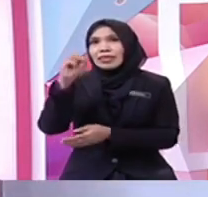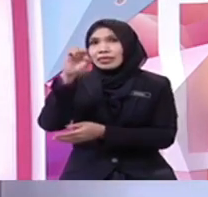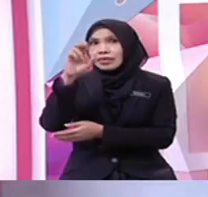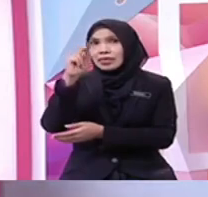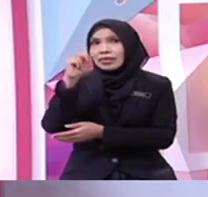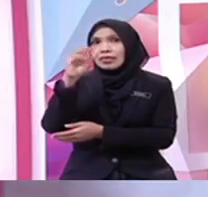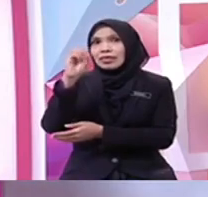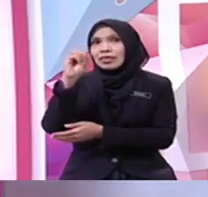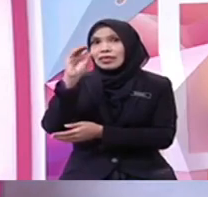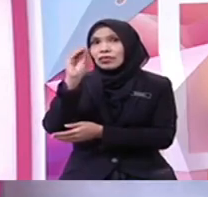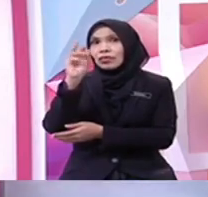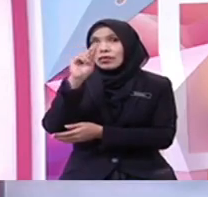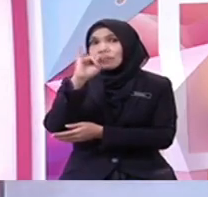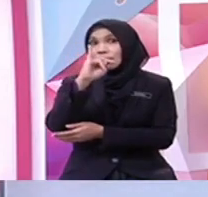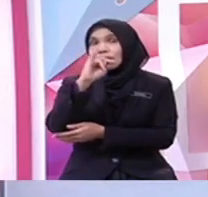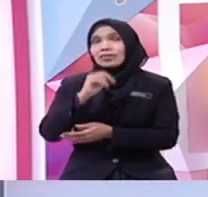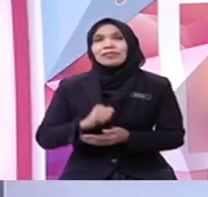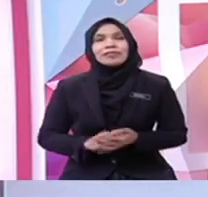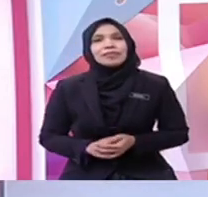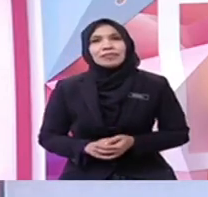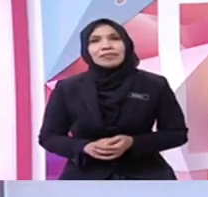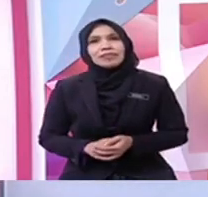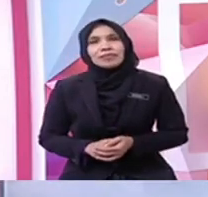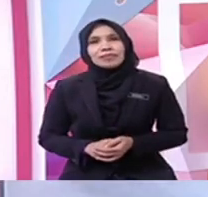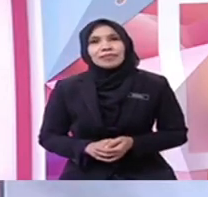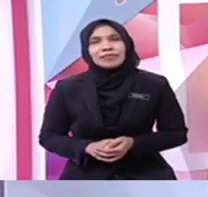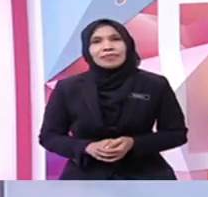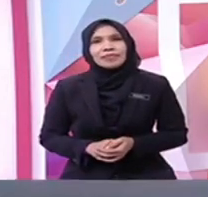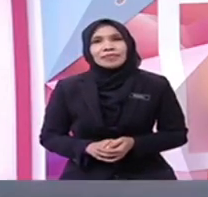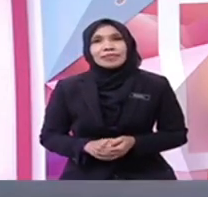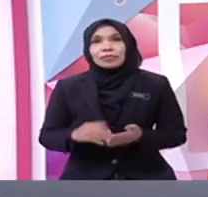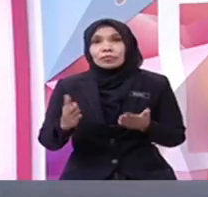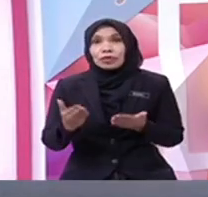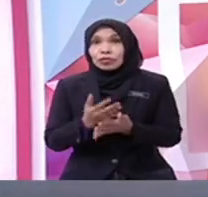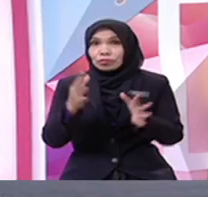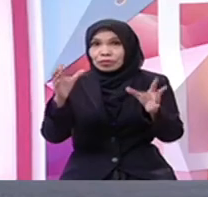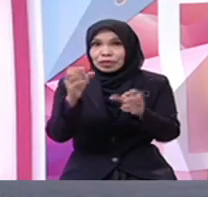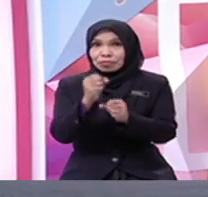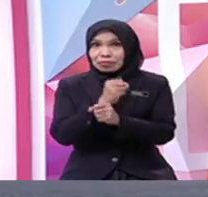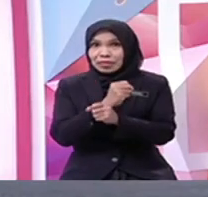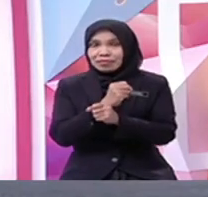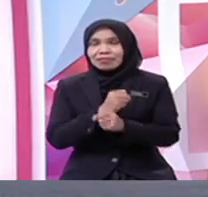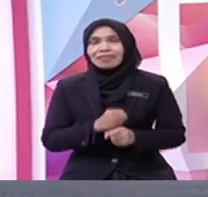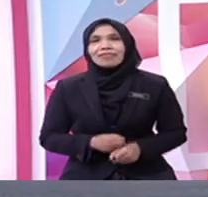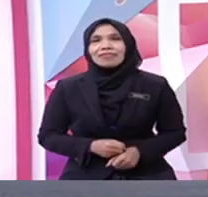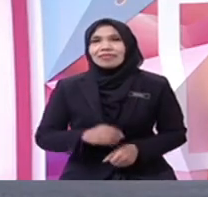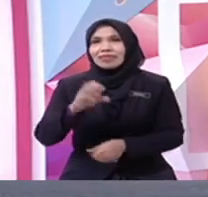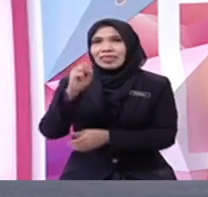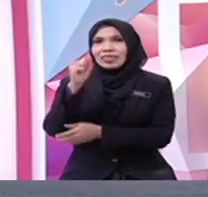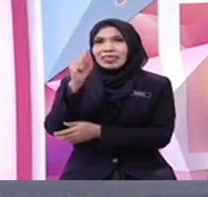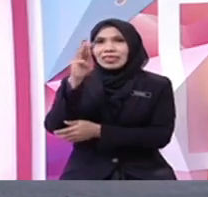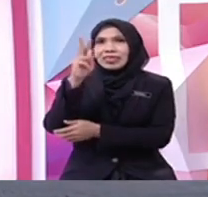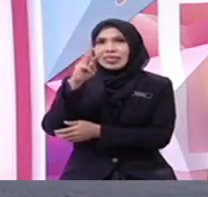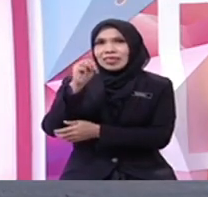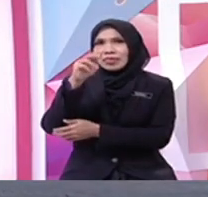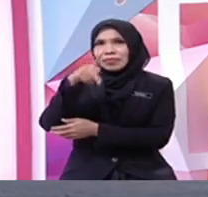inilah lalu a Century yang kita tak kenal lalu ini barulah kita dapat sampur rasio tuh oke-oke saya dulu